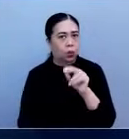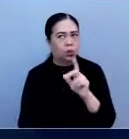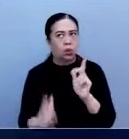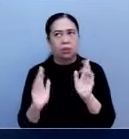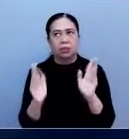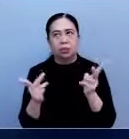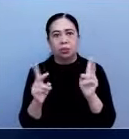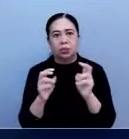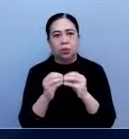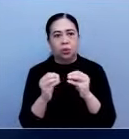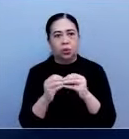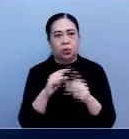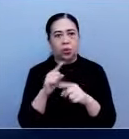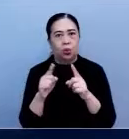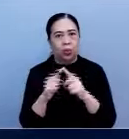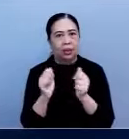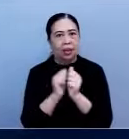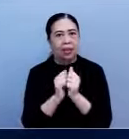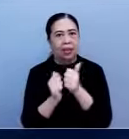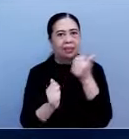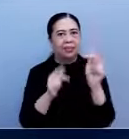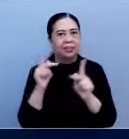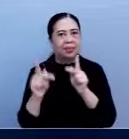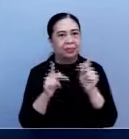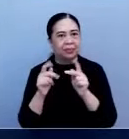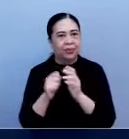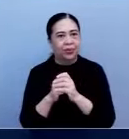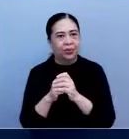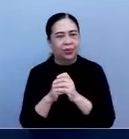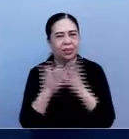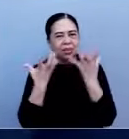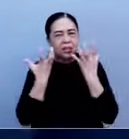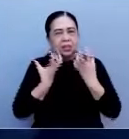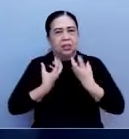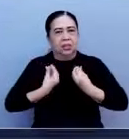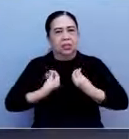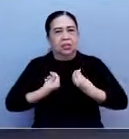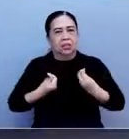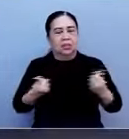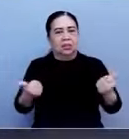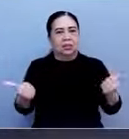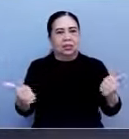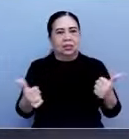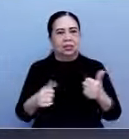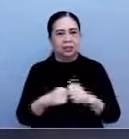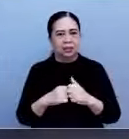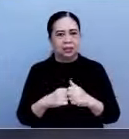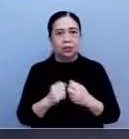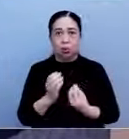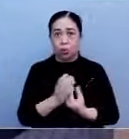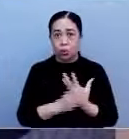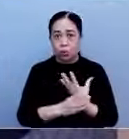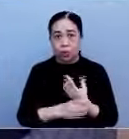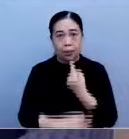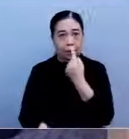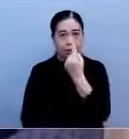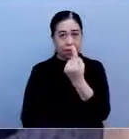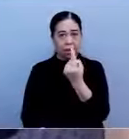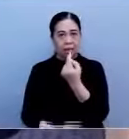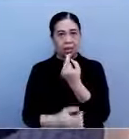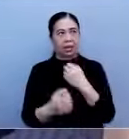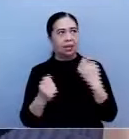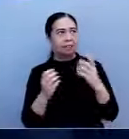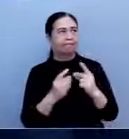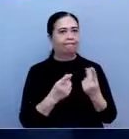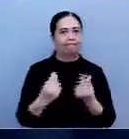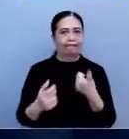of when you're with other people, nadidrain ka. So ano ka? So, nagbo-bloom ka pag ano? Pag mag-isa lang ako, parang I get to be